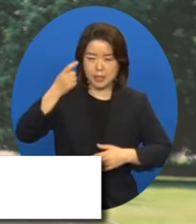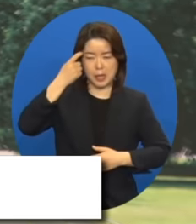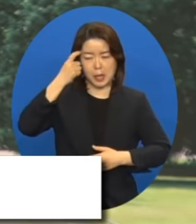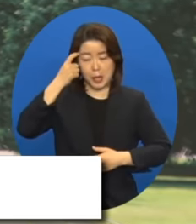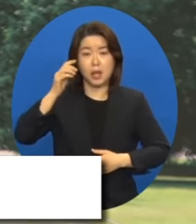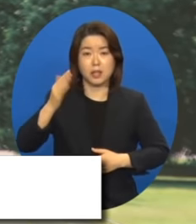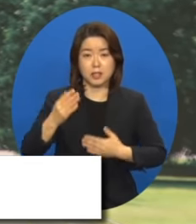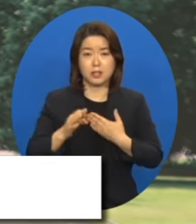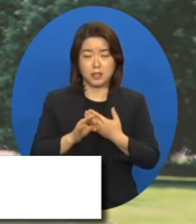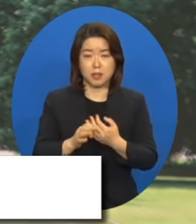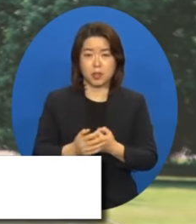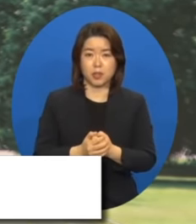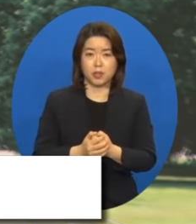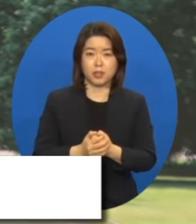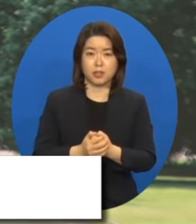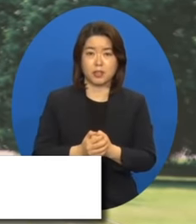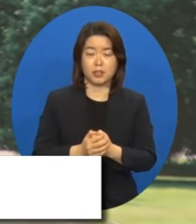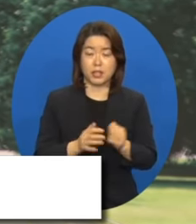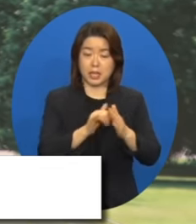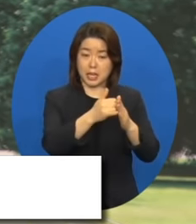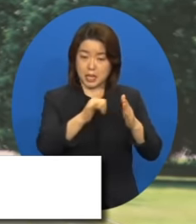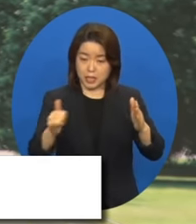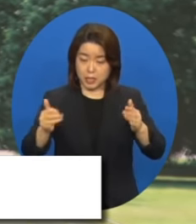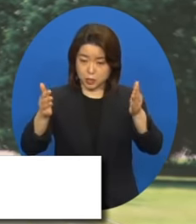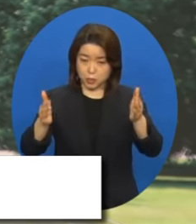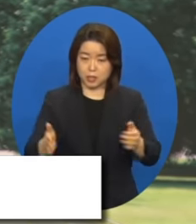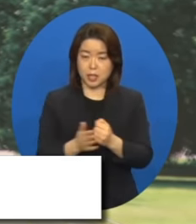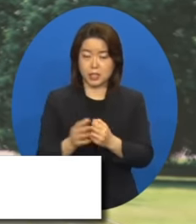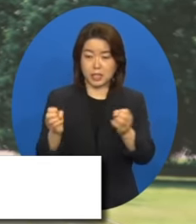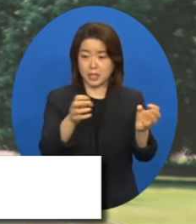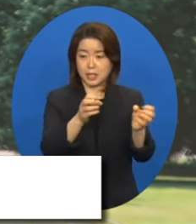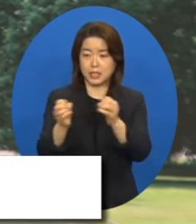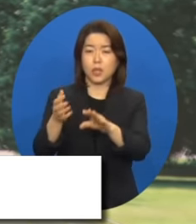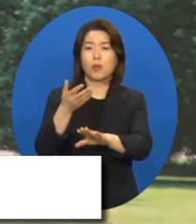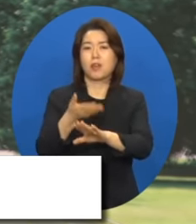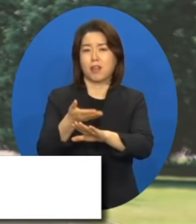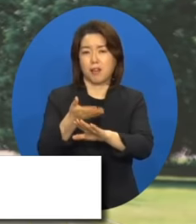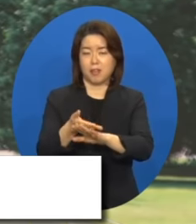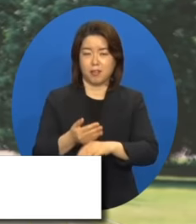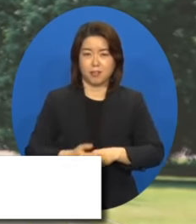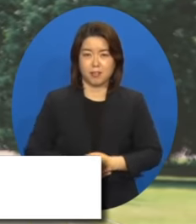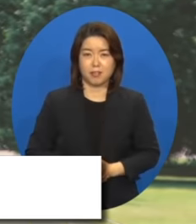되면, 그러면 가족 사이의 대화가 달라진다니까요.